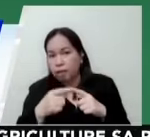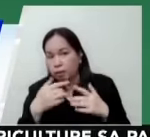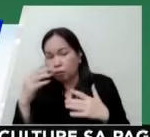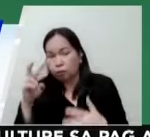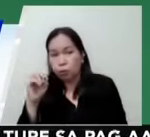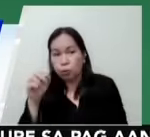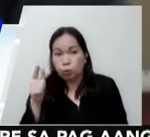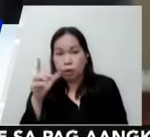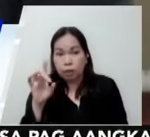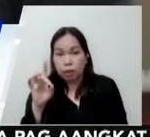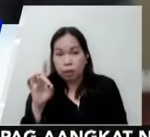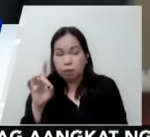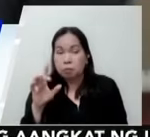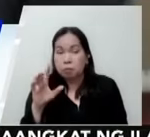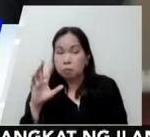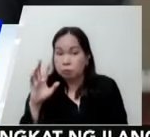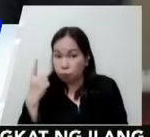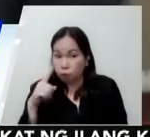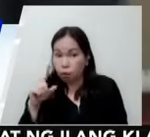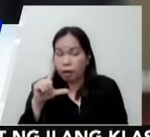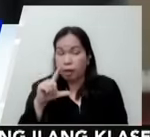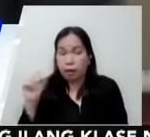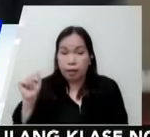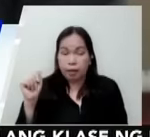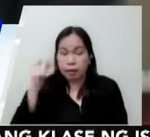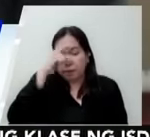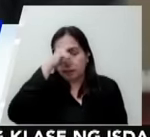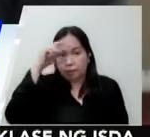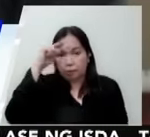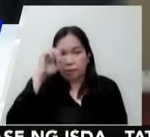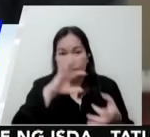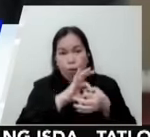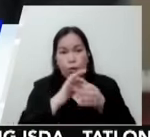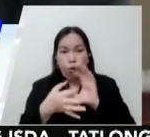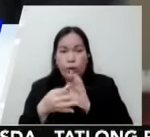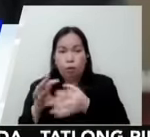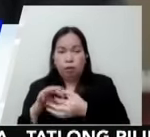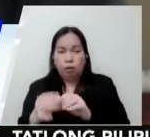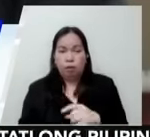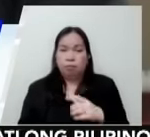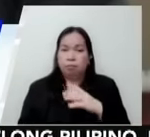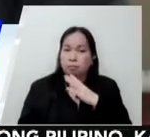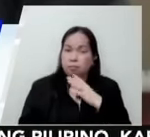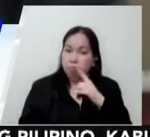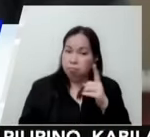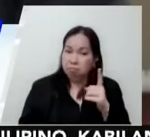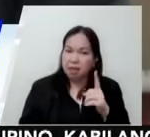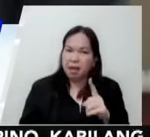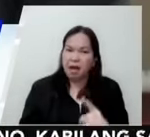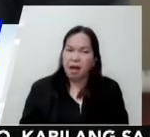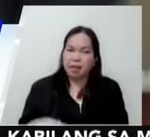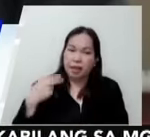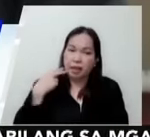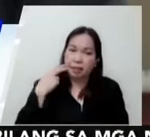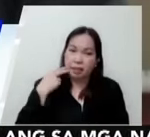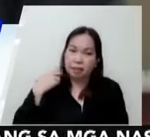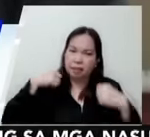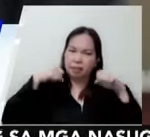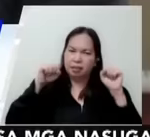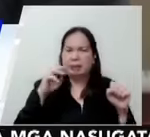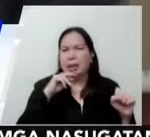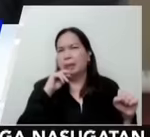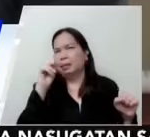Summer Olympics. Alam nyo, wala nang si Ate Heidi, wala na pong kailangan i-prove sa